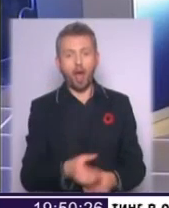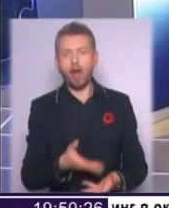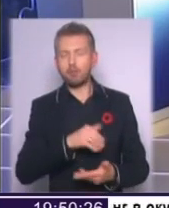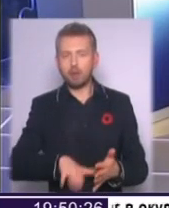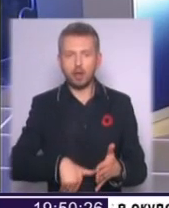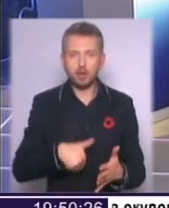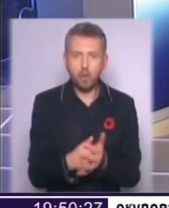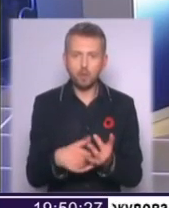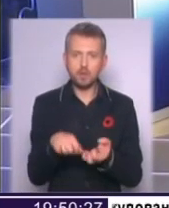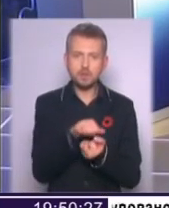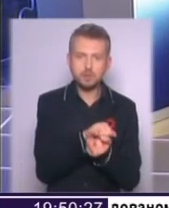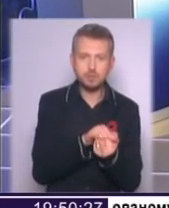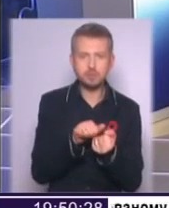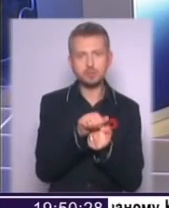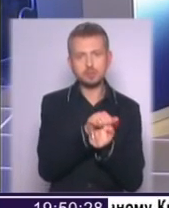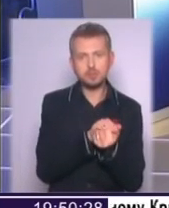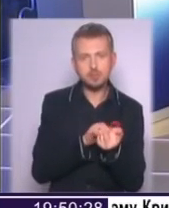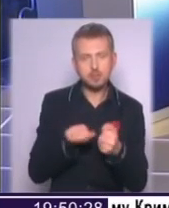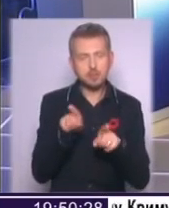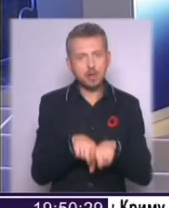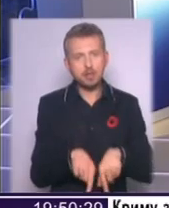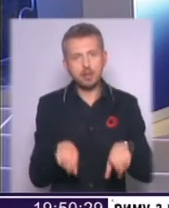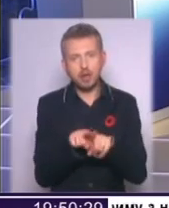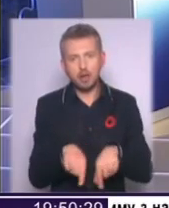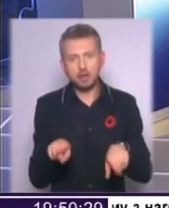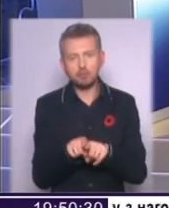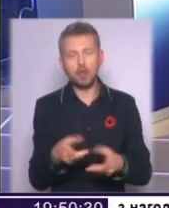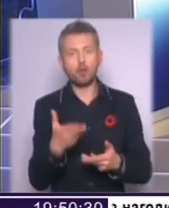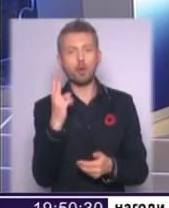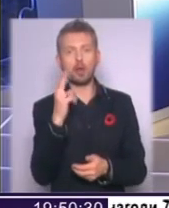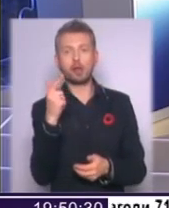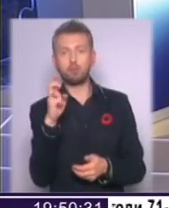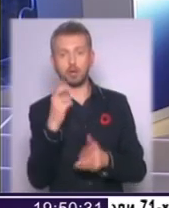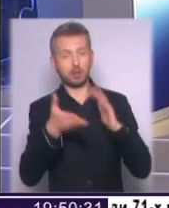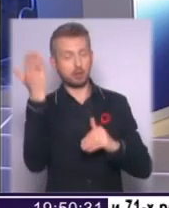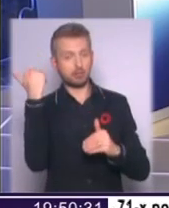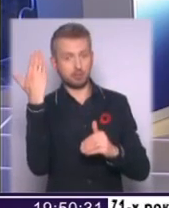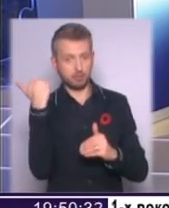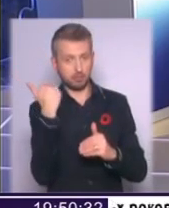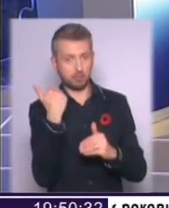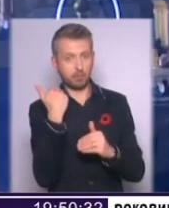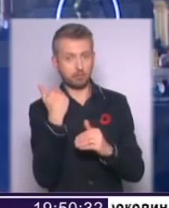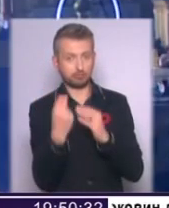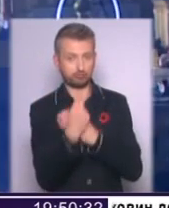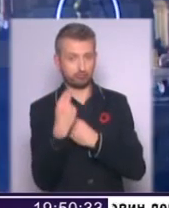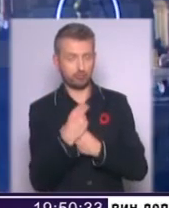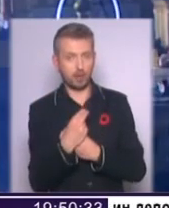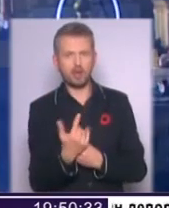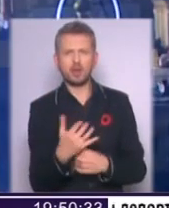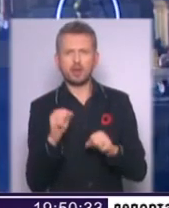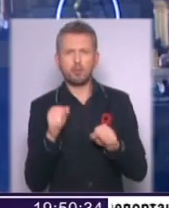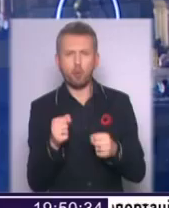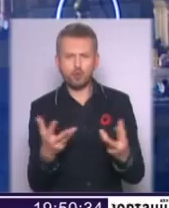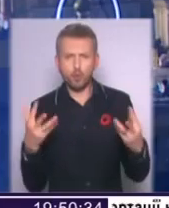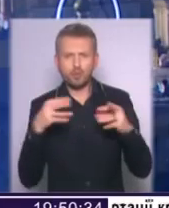досі жуємо цю історичну жвачку, яку нам КГБ свого часу підкинула на блюдечку. Скільки ж можна ув'язати